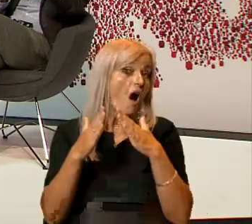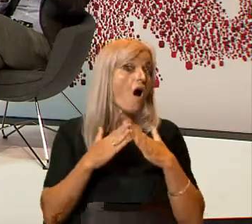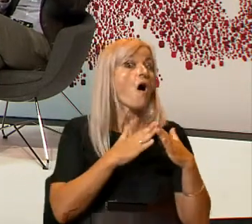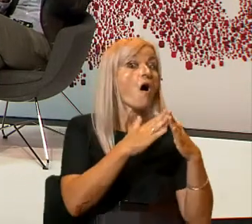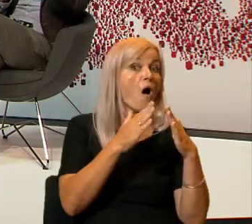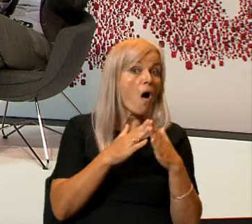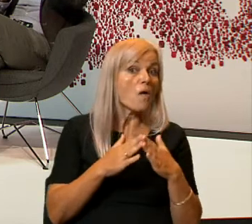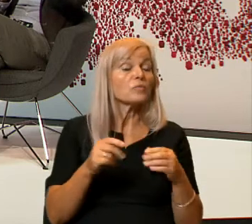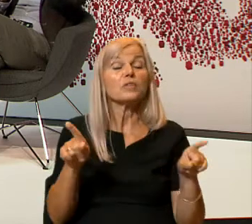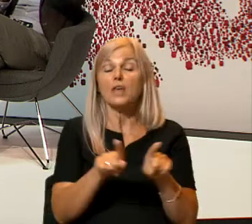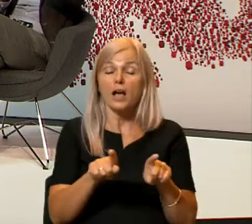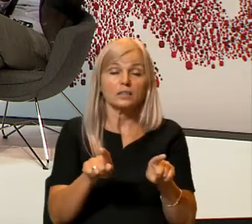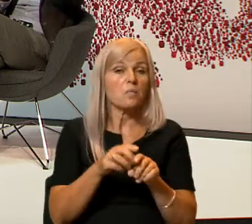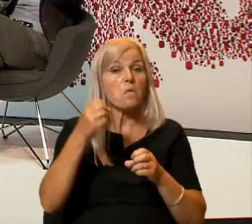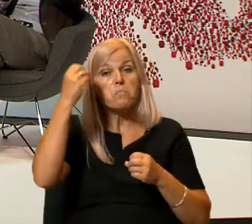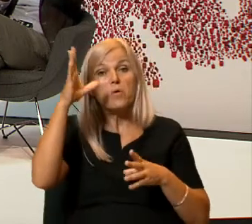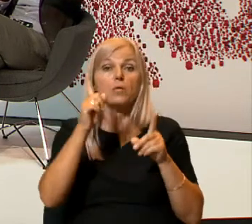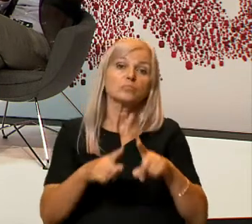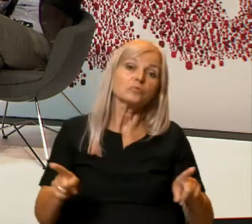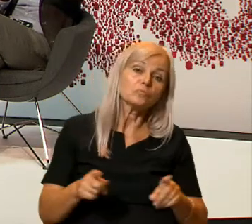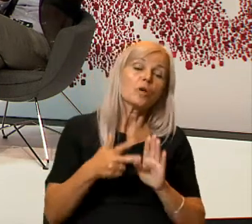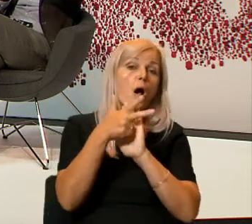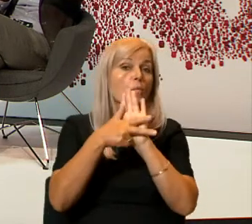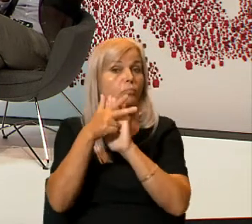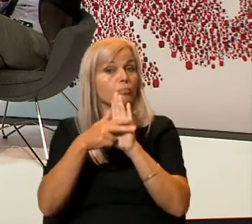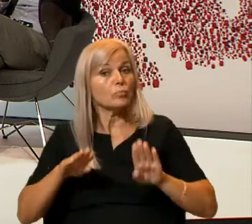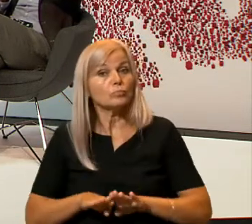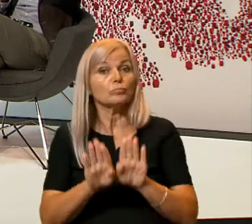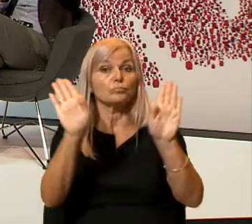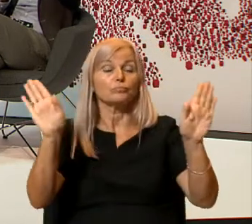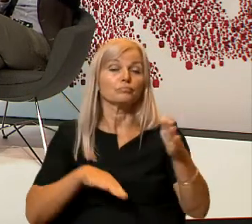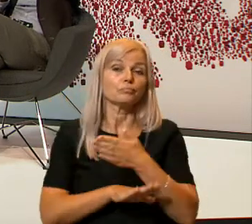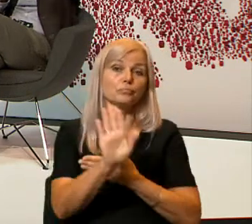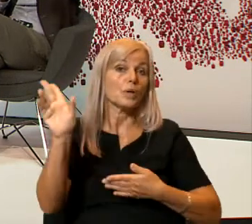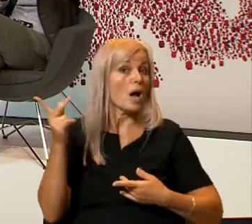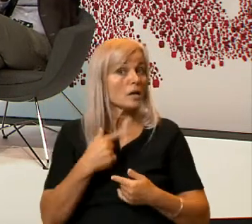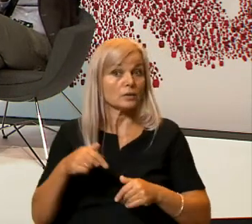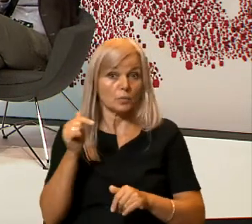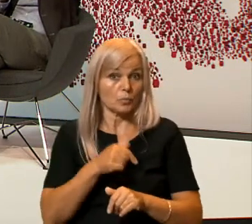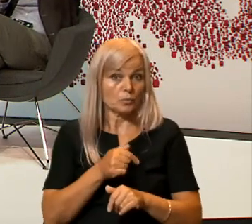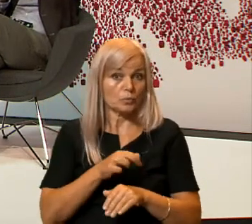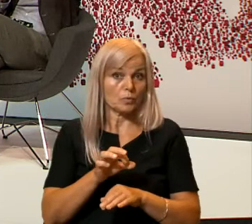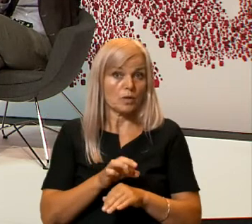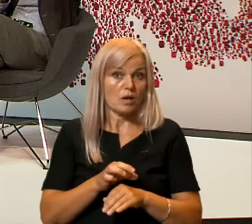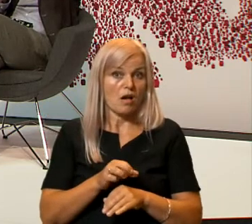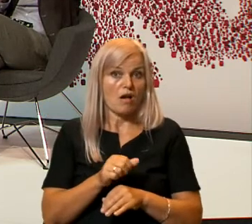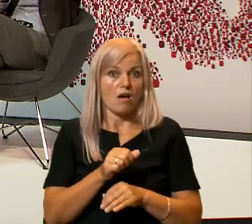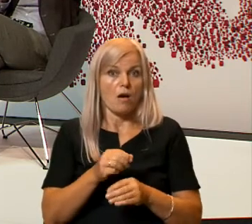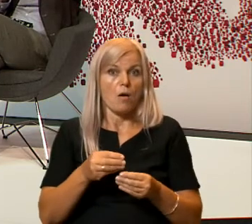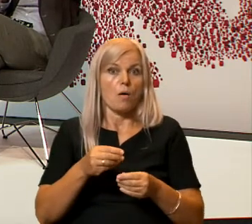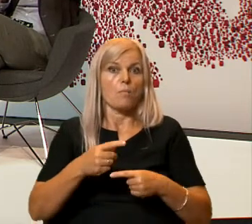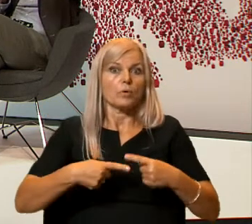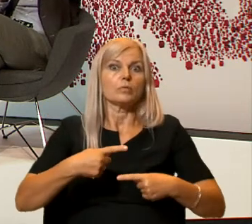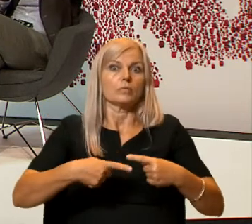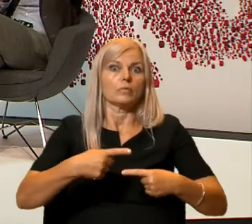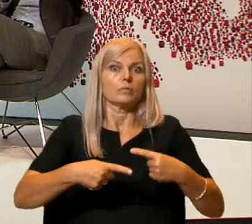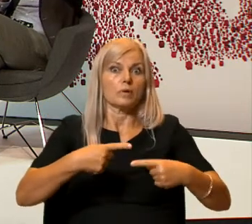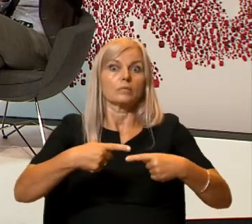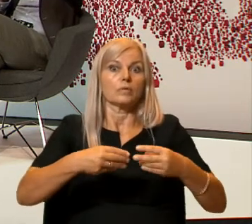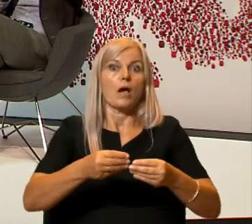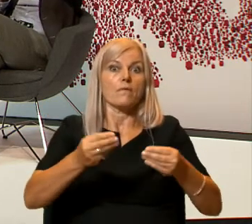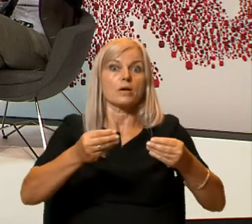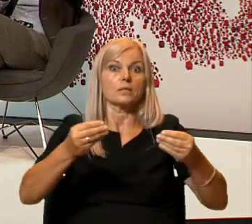ale też kulturowo, jeśli chodzi o muzykę, filmy, muzea. Ale nie musimy produkować więcej, więcej i więcej, aby